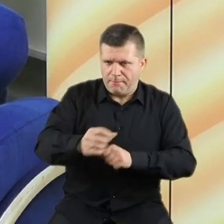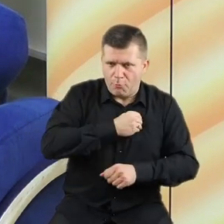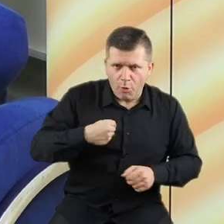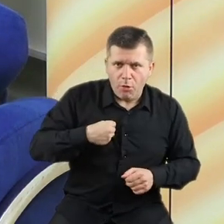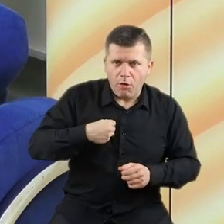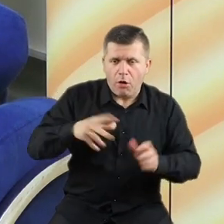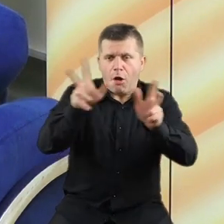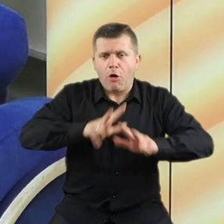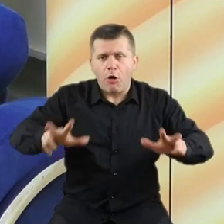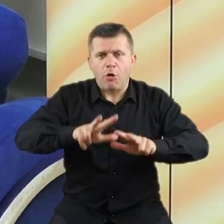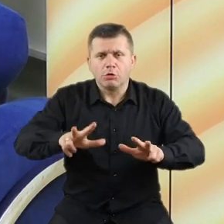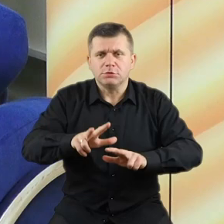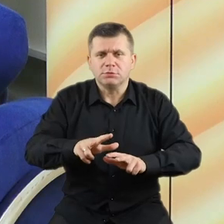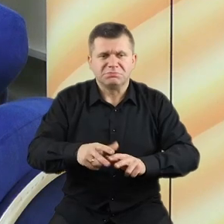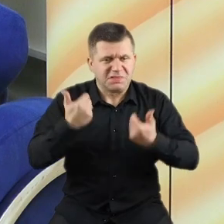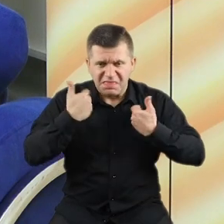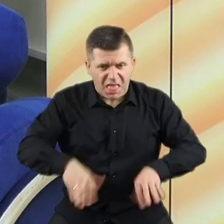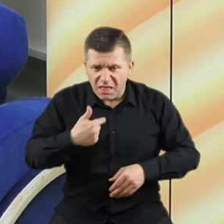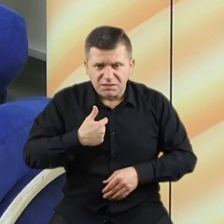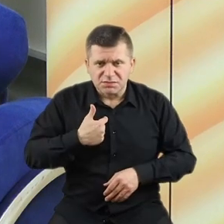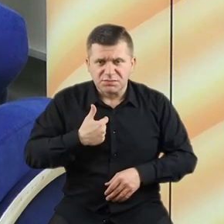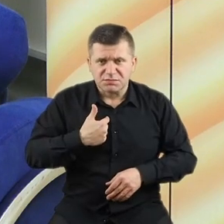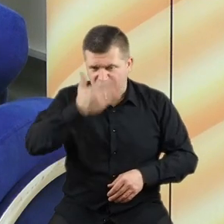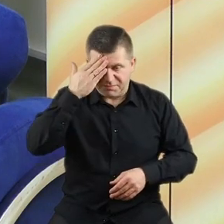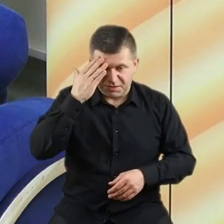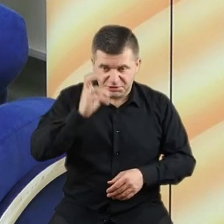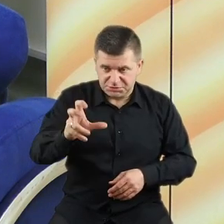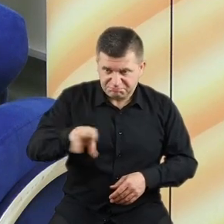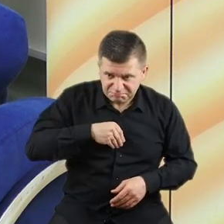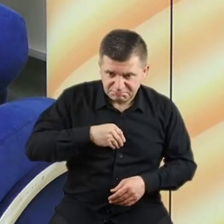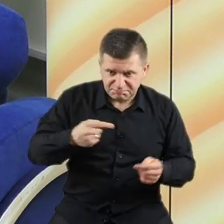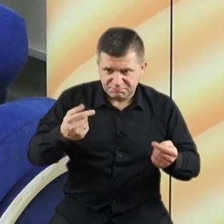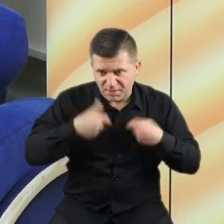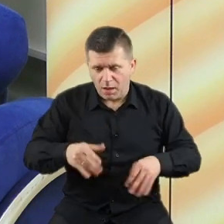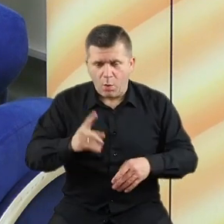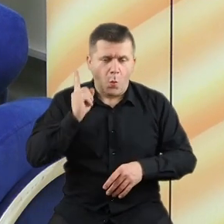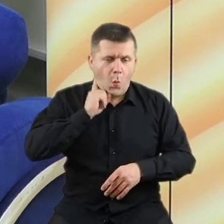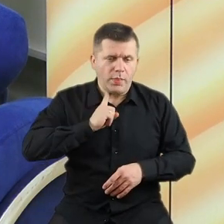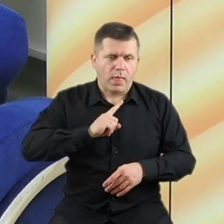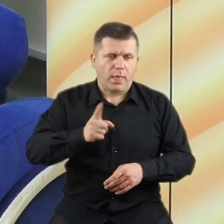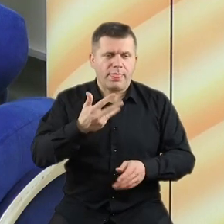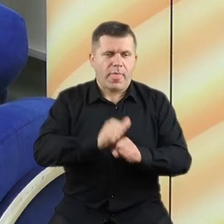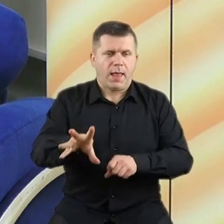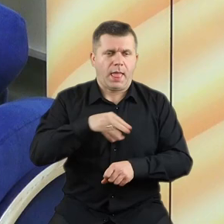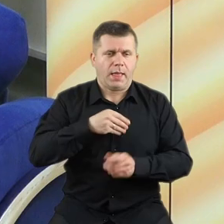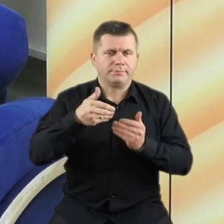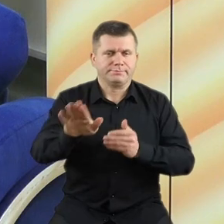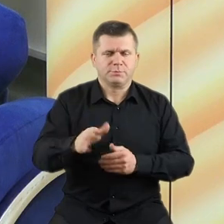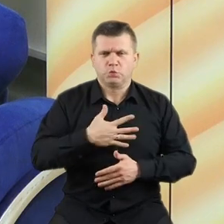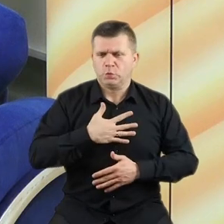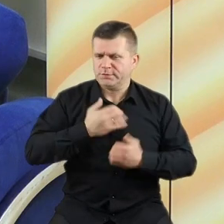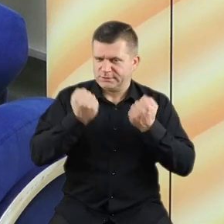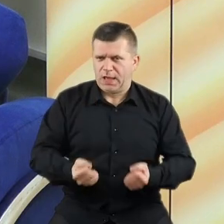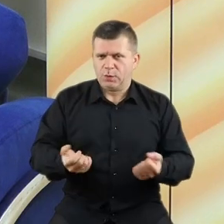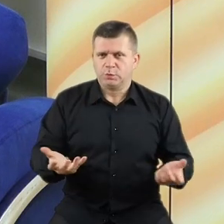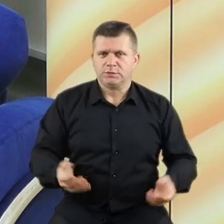Polką, a potem, że rodzina nie wie, czy ty jesteś ich, czy nie jesteś ich, więc wolą udawać, że nie jesteś ich. To musi być